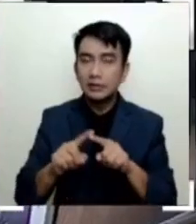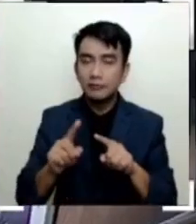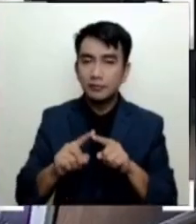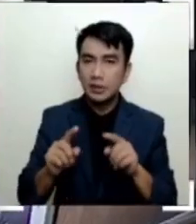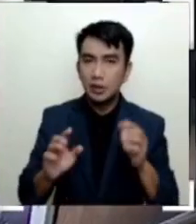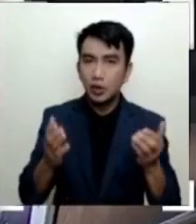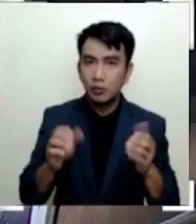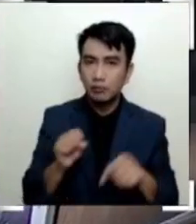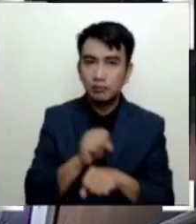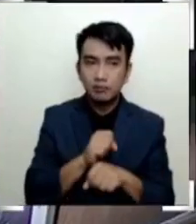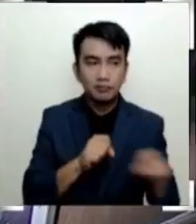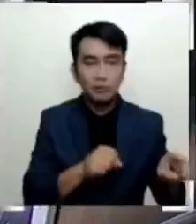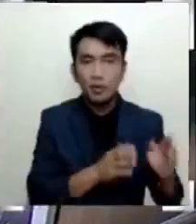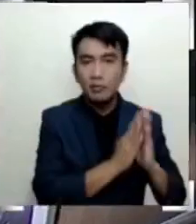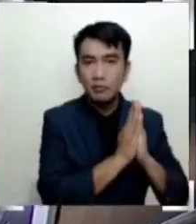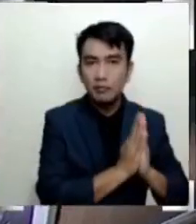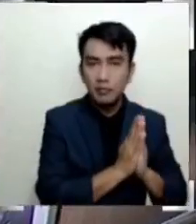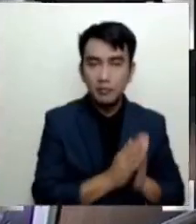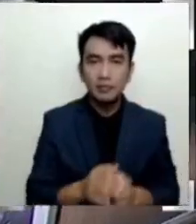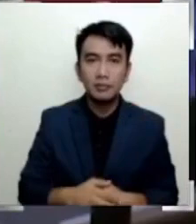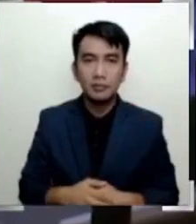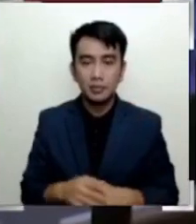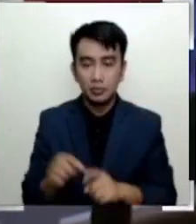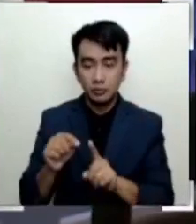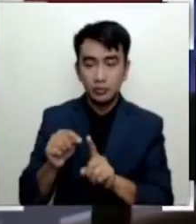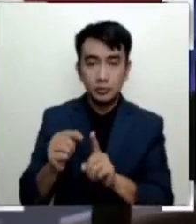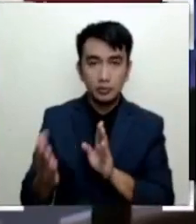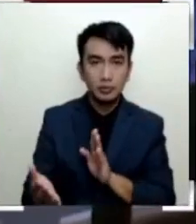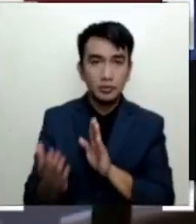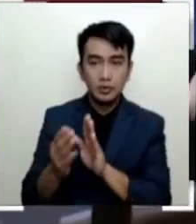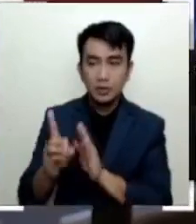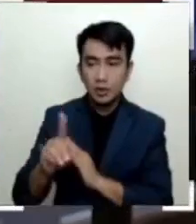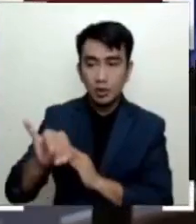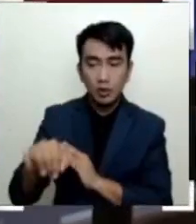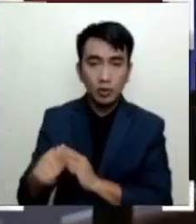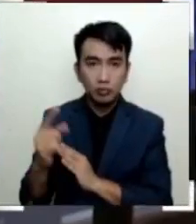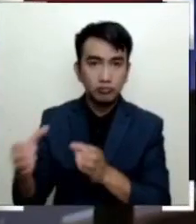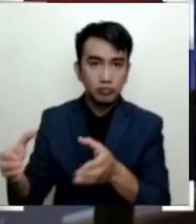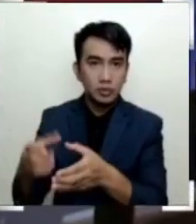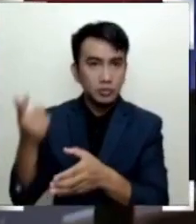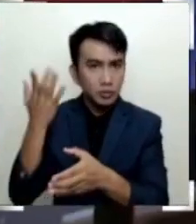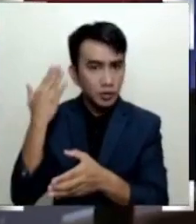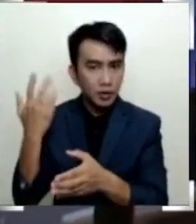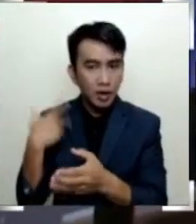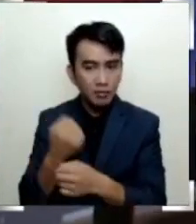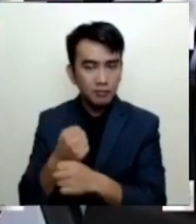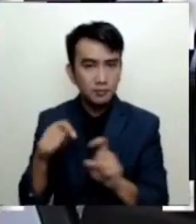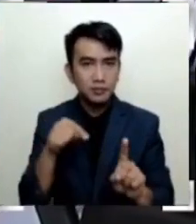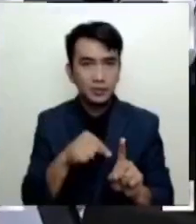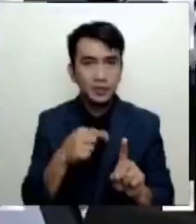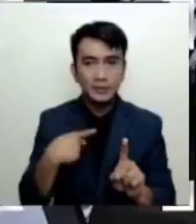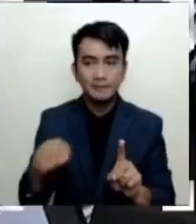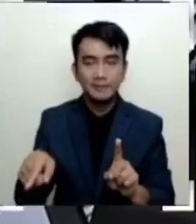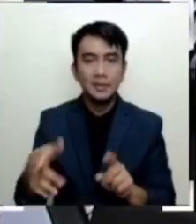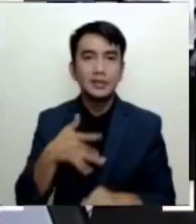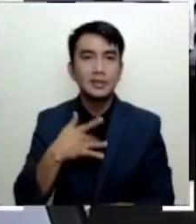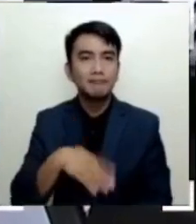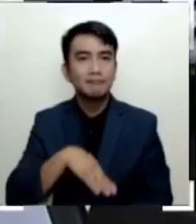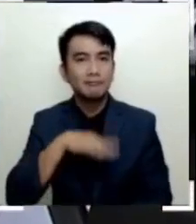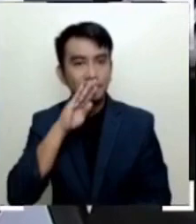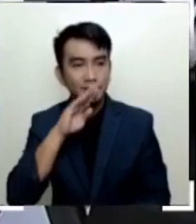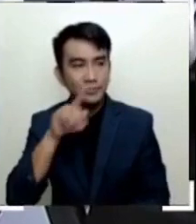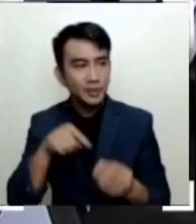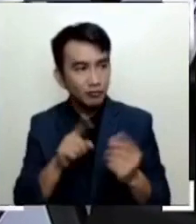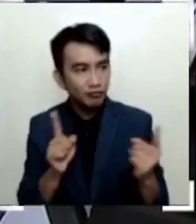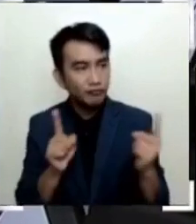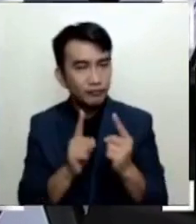Kanina, nakaharap ni alias Jenny ang mga tauhan ng DOJ na sumagip sa kanya na di na iwasang madismaya sa kanilang pagkikita sa